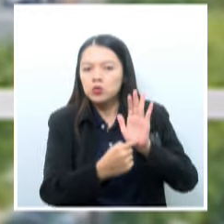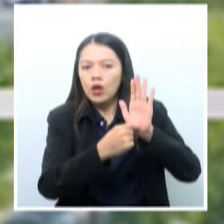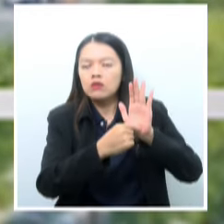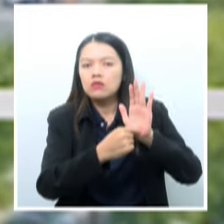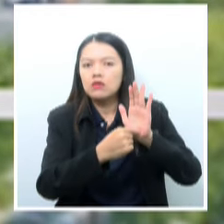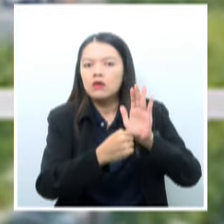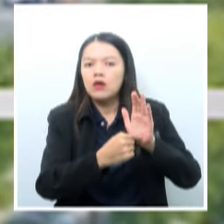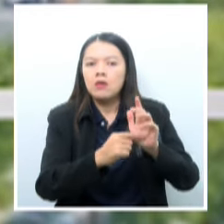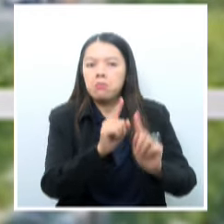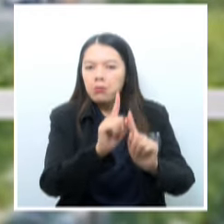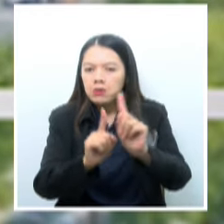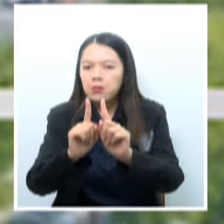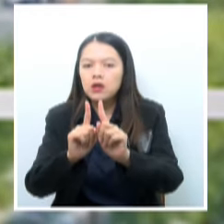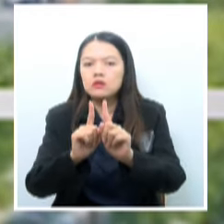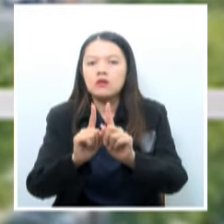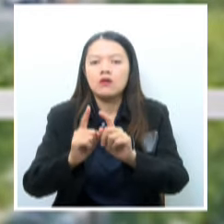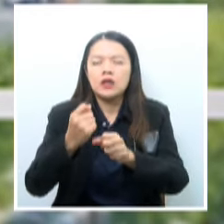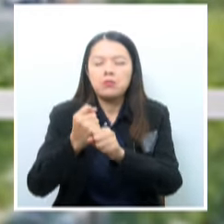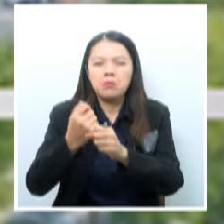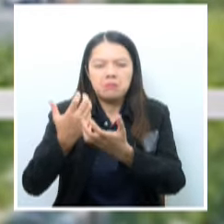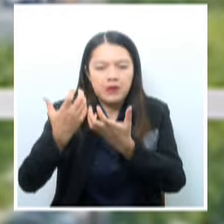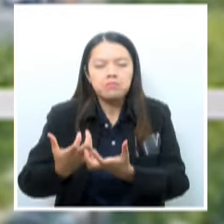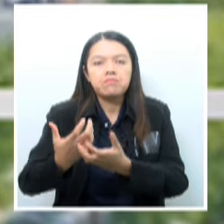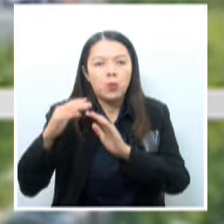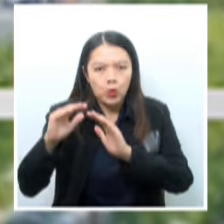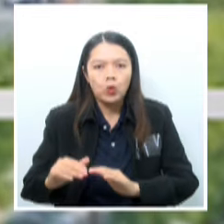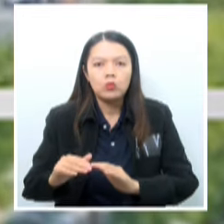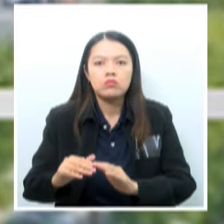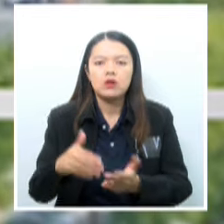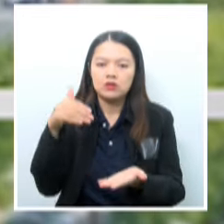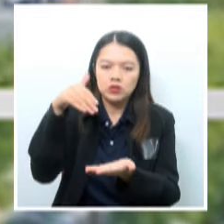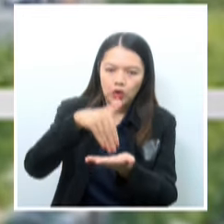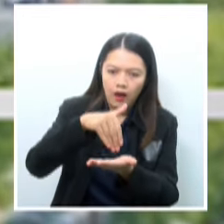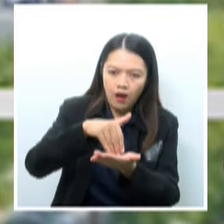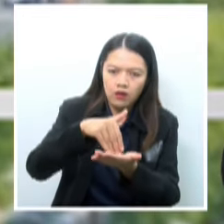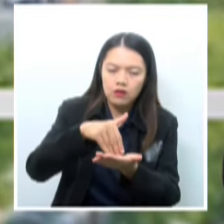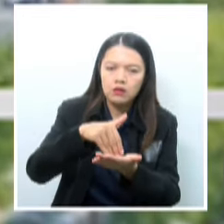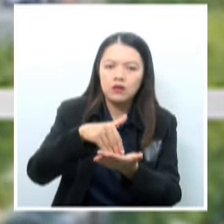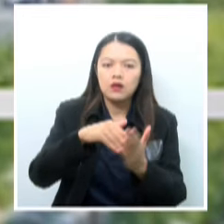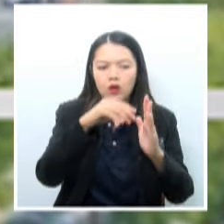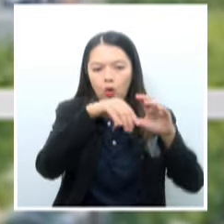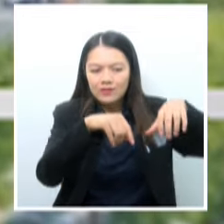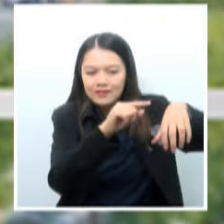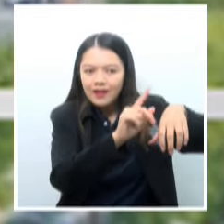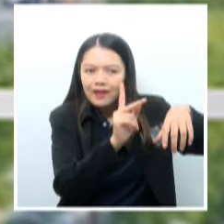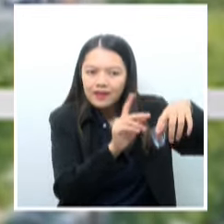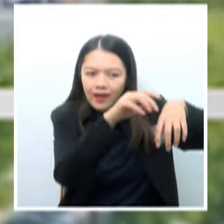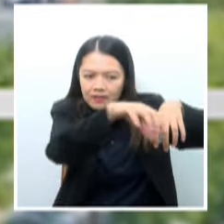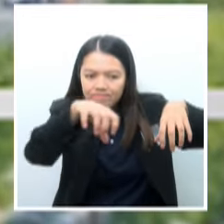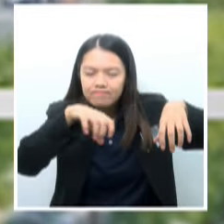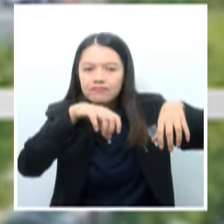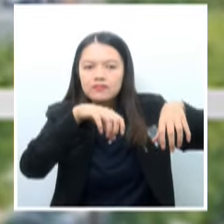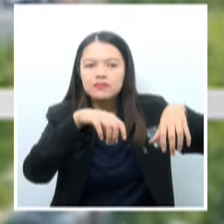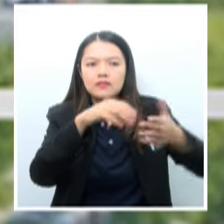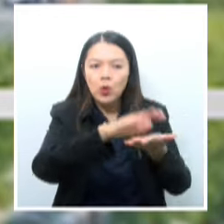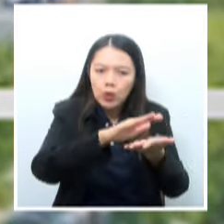นะคะทั้ง3ระดับเป็นไปพร้อมกัน L ที่1ก็คือในระดับส่วนกลาง L ที่2คือระดับเขตพื้นที่ L ที่3ก็คือในระดับสถ